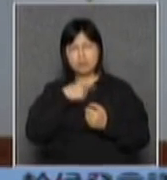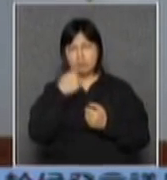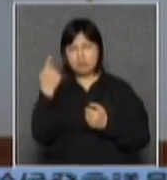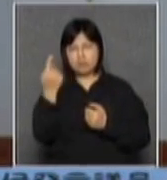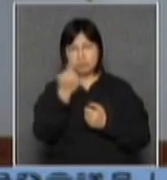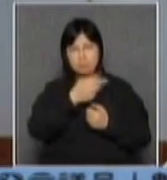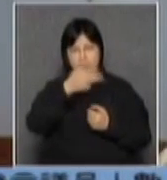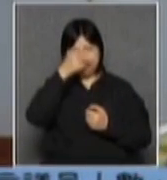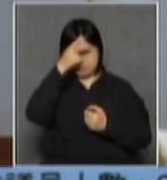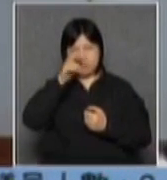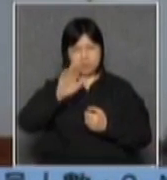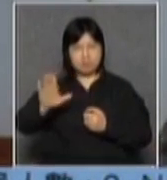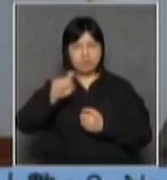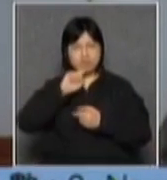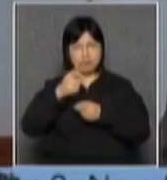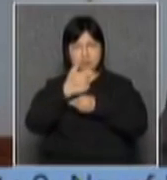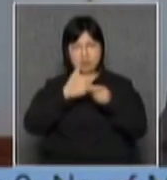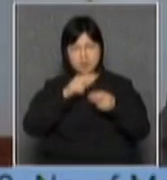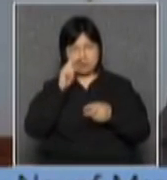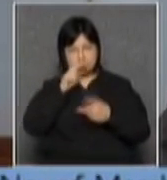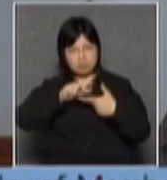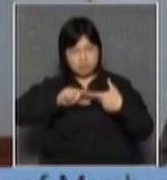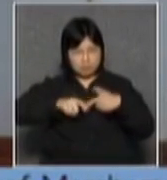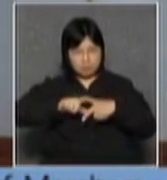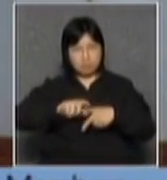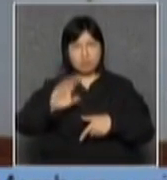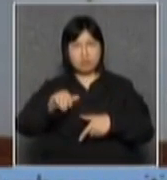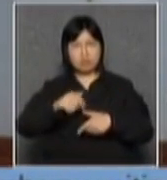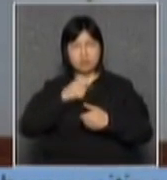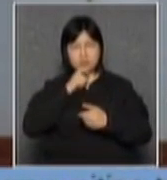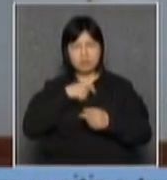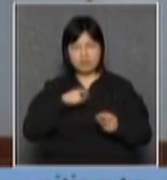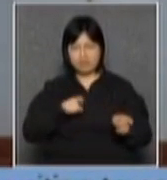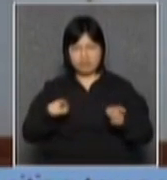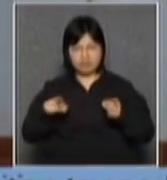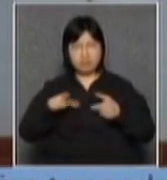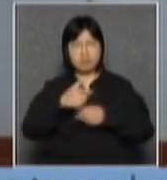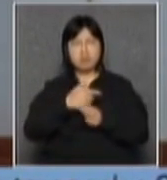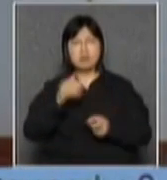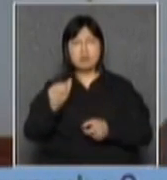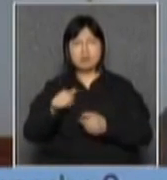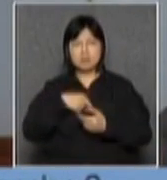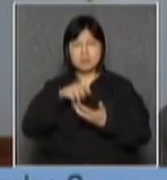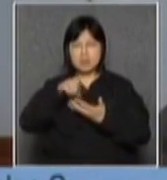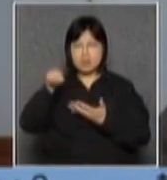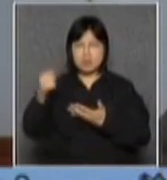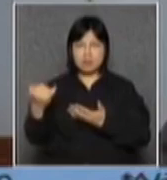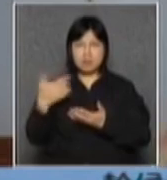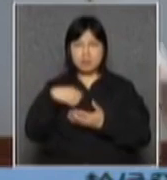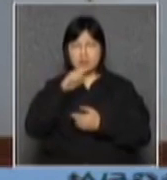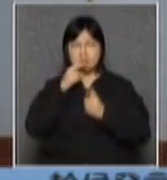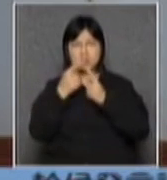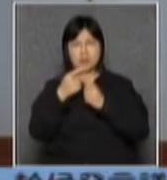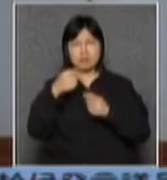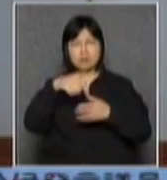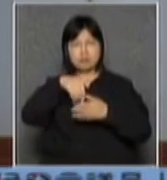嗰個經濟嘅睇法咧去操弄我哋嘅經濟嘅。問題就係咪選出嚟？咁而家唔係講民主，